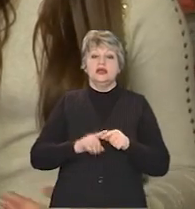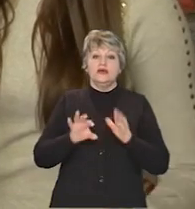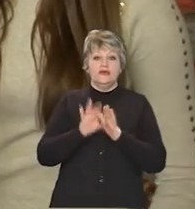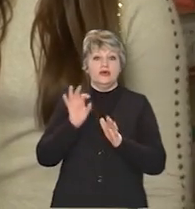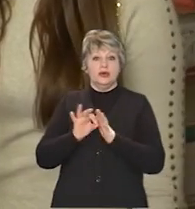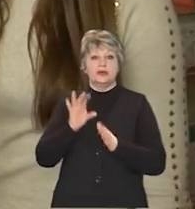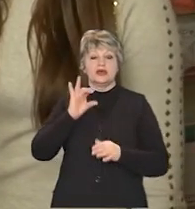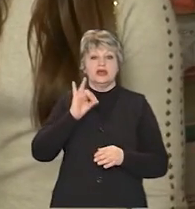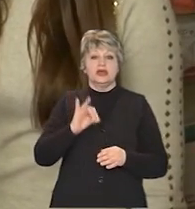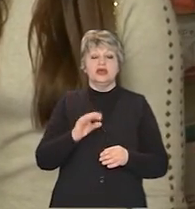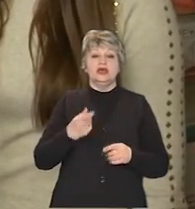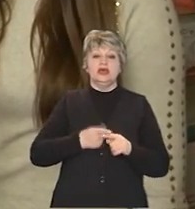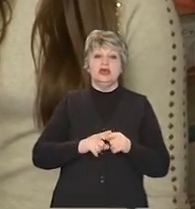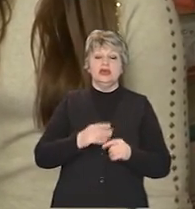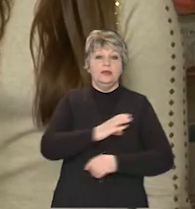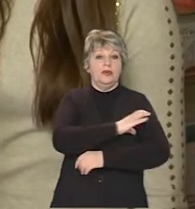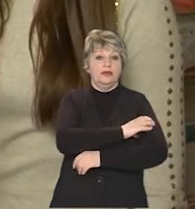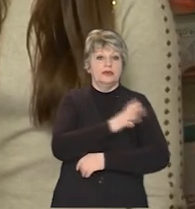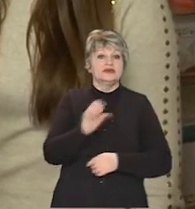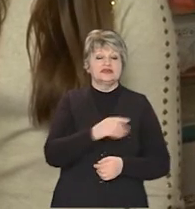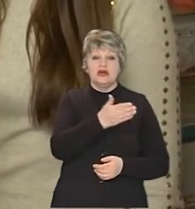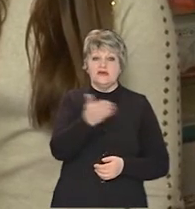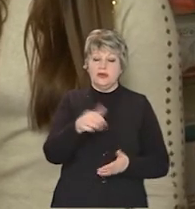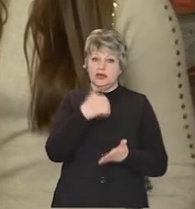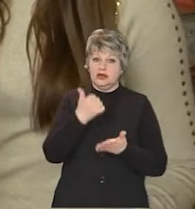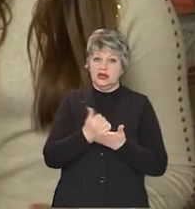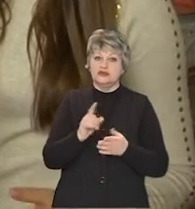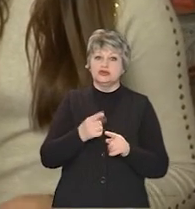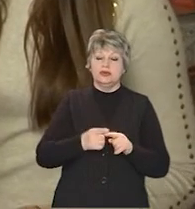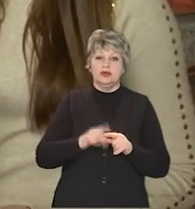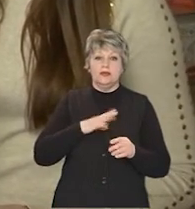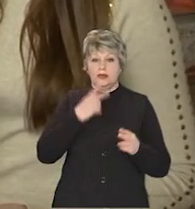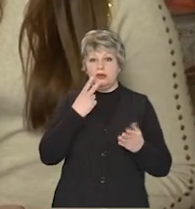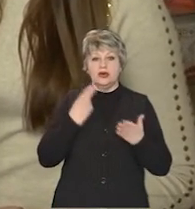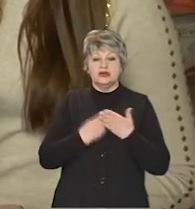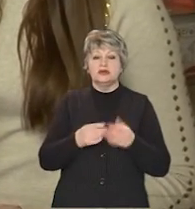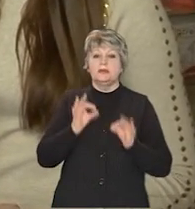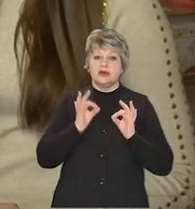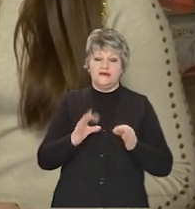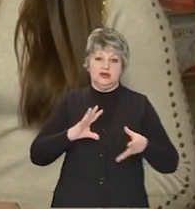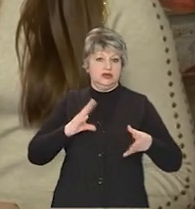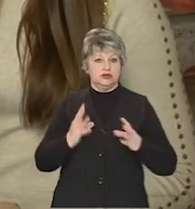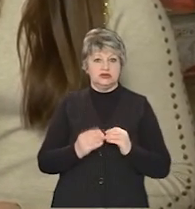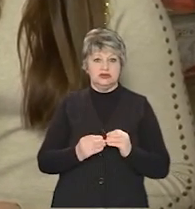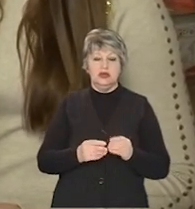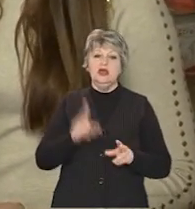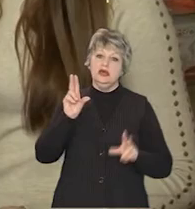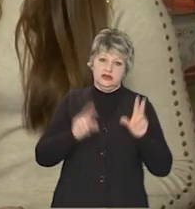Отож, вибір тонометра та спосіб виміру тиску за вами. Головне, щоб цей пристрій показував правильні